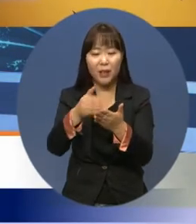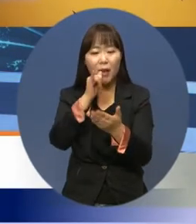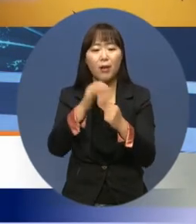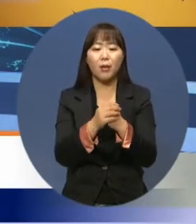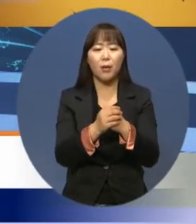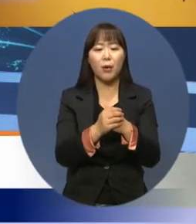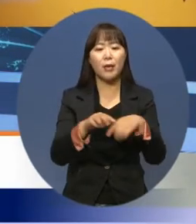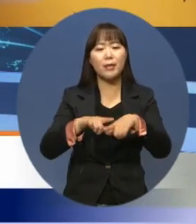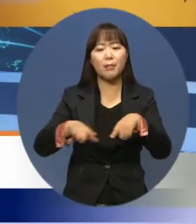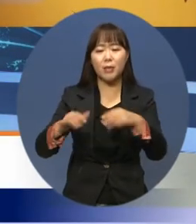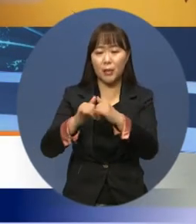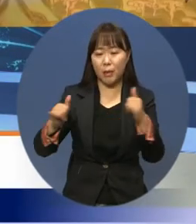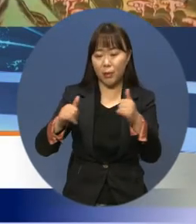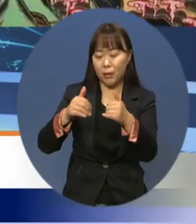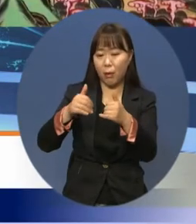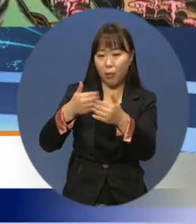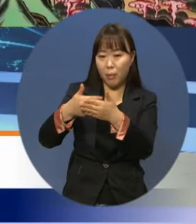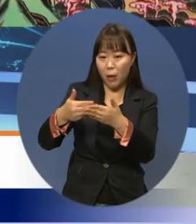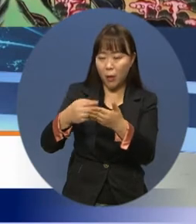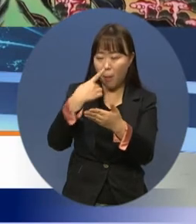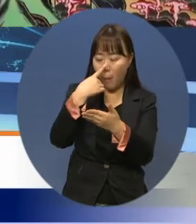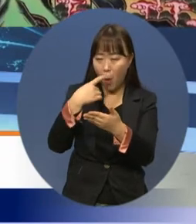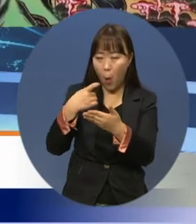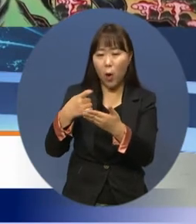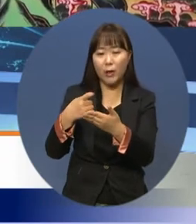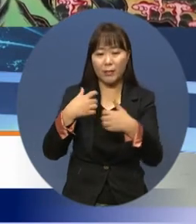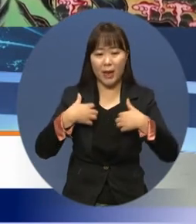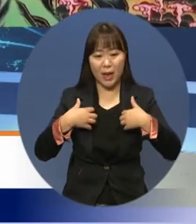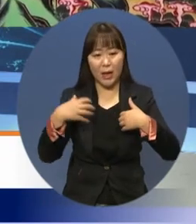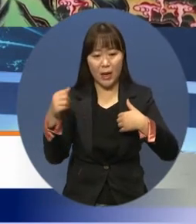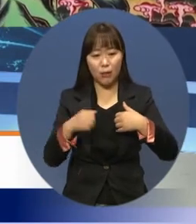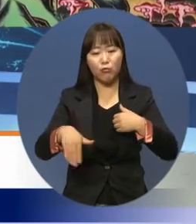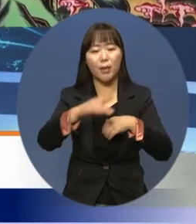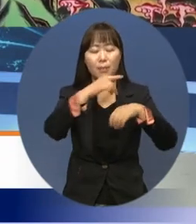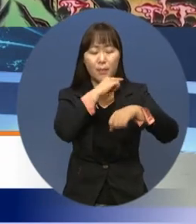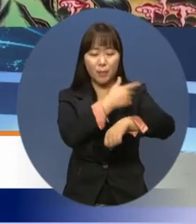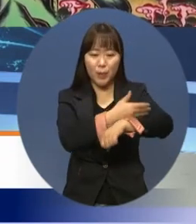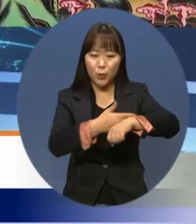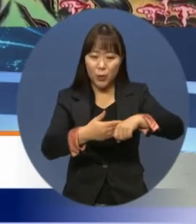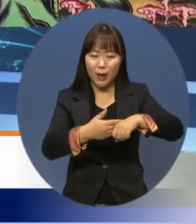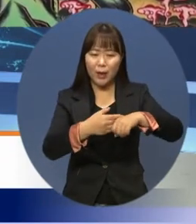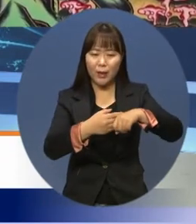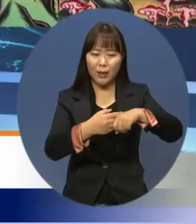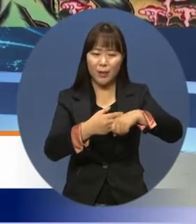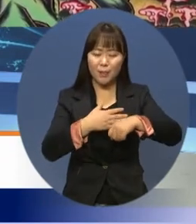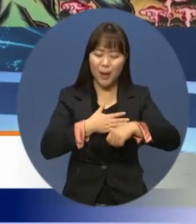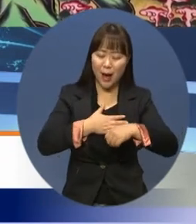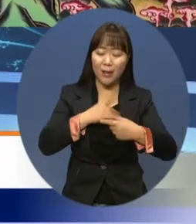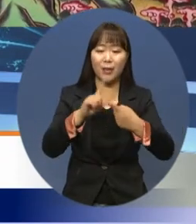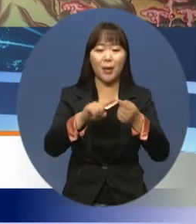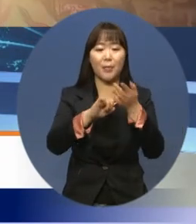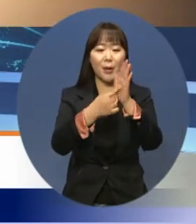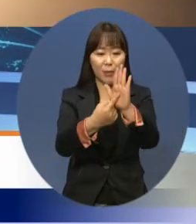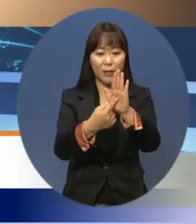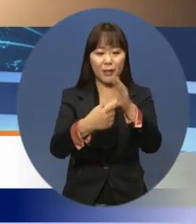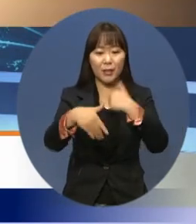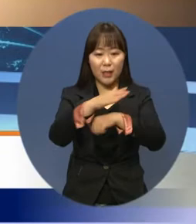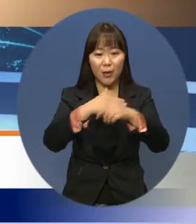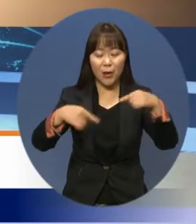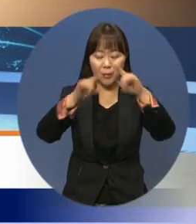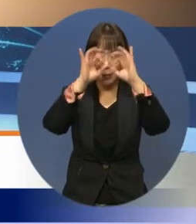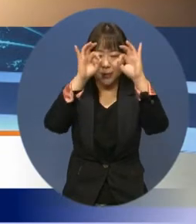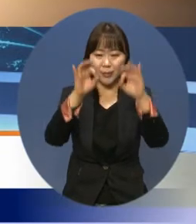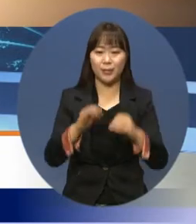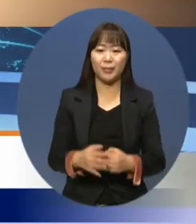서민층에서 유행했던 민화에는 멋과 해학을 즐기는 우리 민족의 정서를 그대로 엿볼 수 있는데요. 그 작품들을